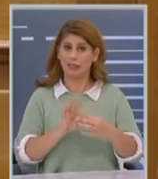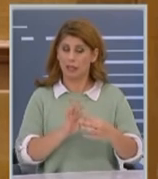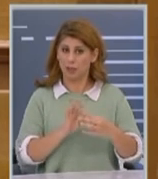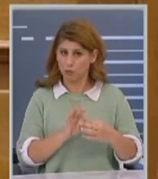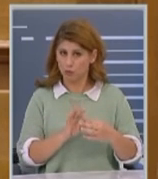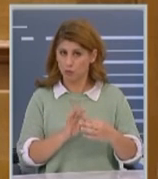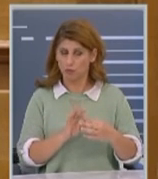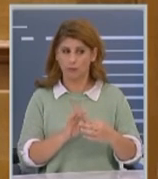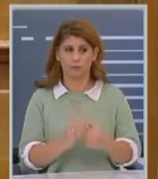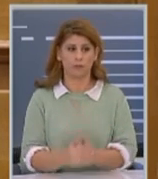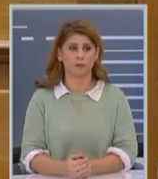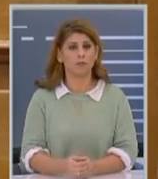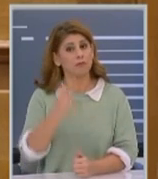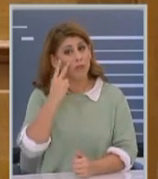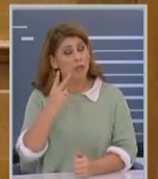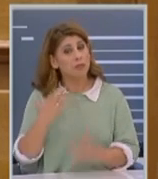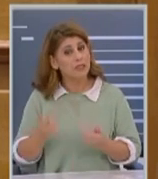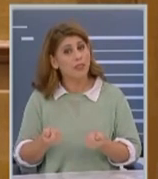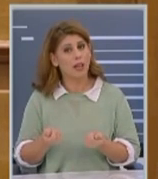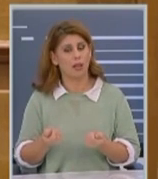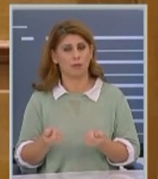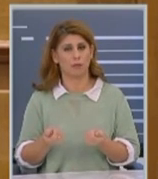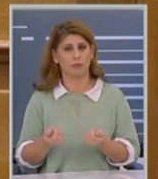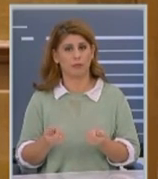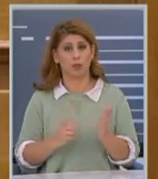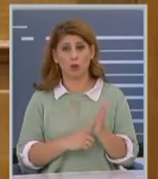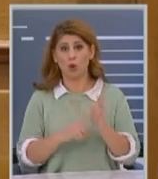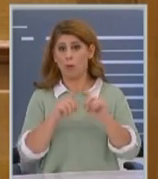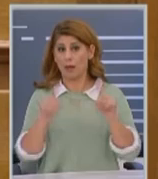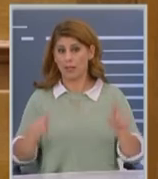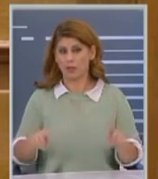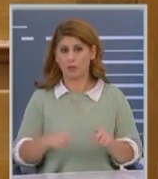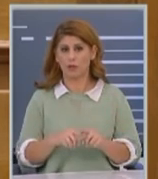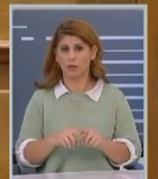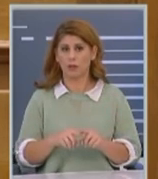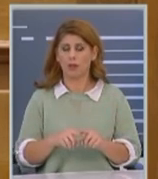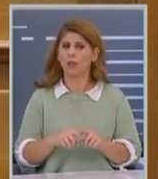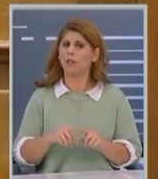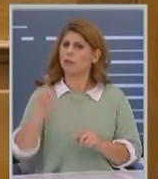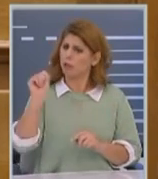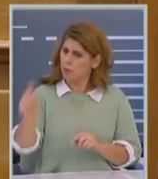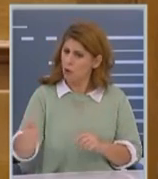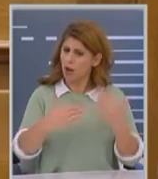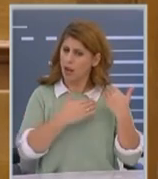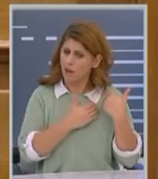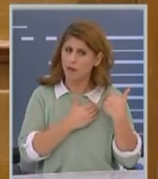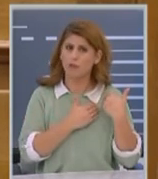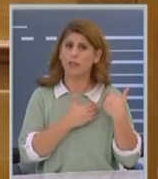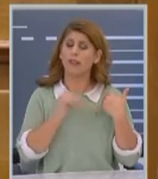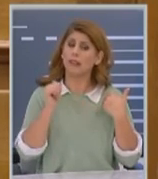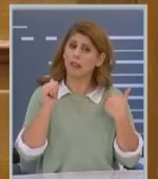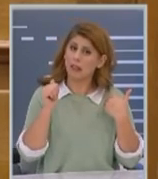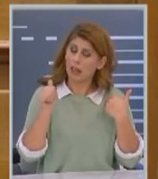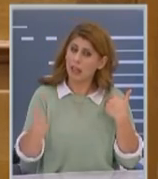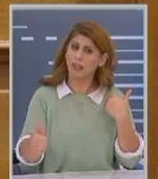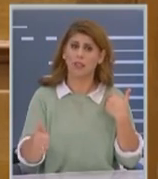να δούμε τι θα κάνουμε με το νόμο πλαίσιο, και οι ίδιοι να αναλάβουν τις ευθύνες τους, και οι ίδιοι